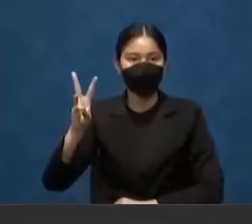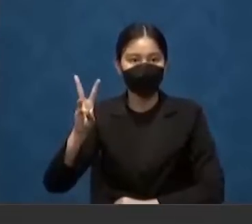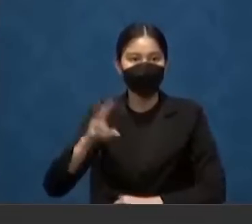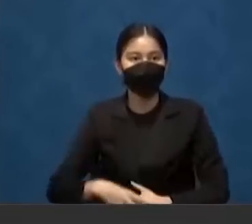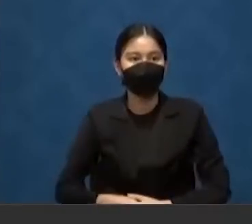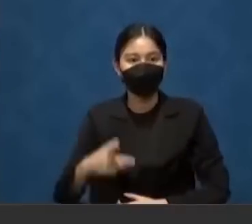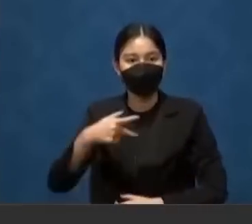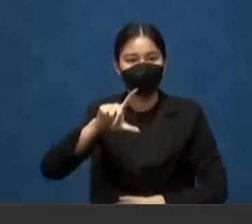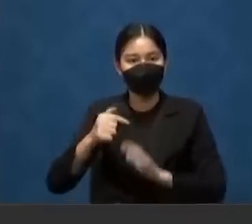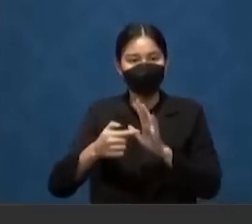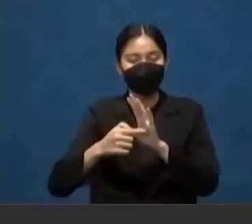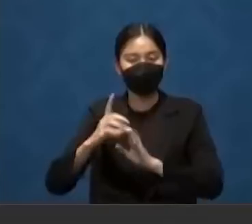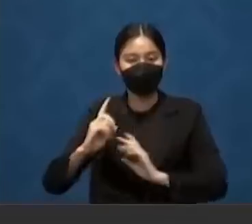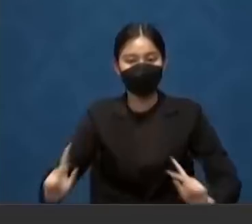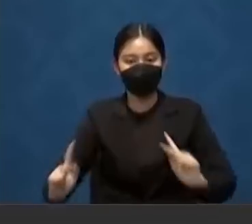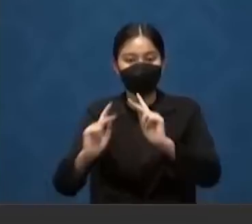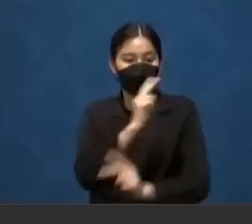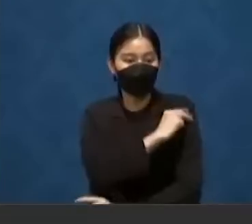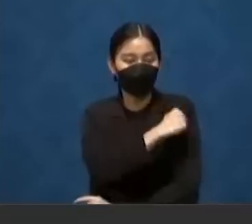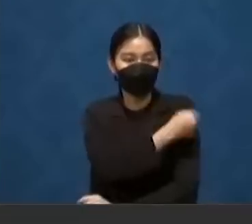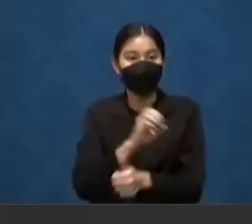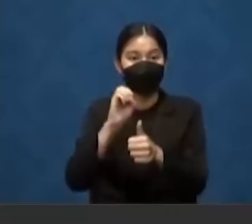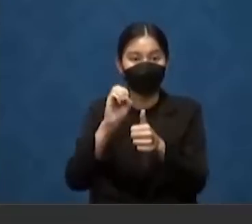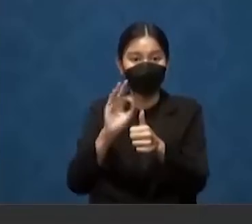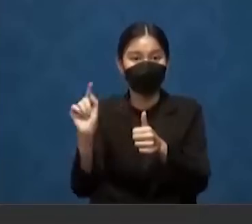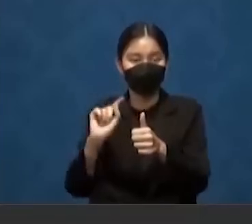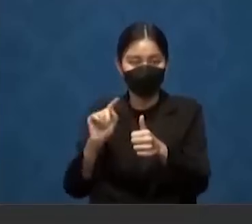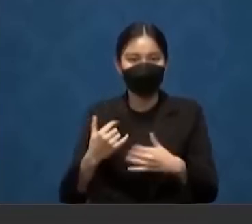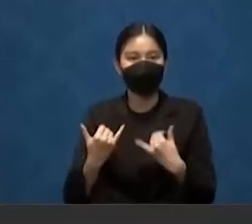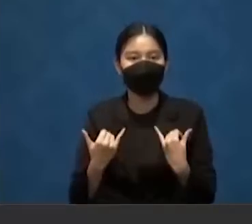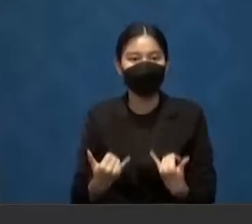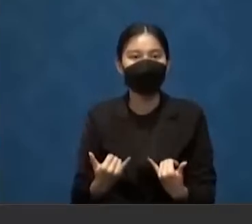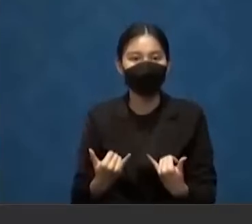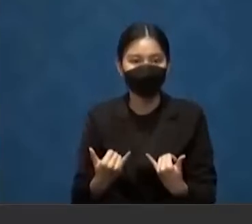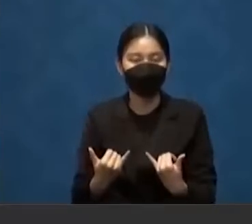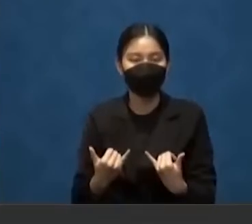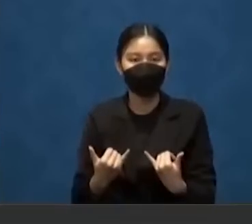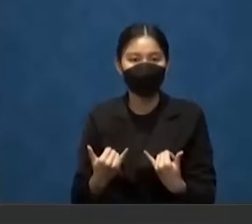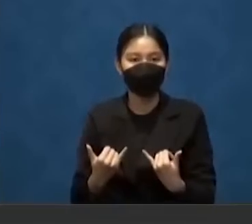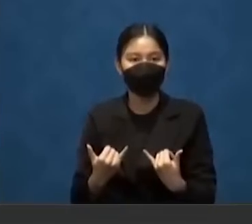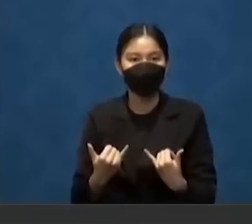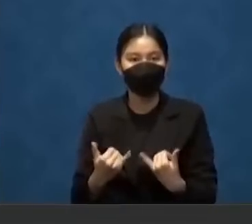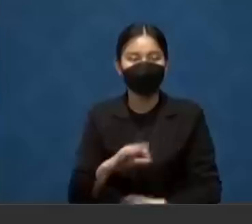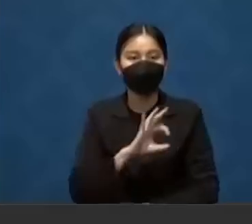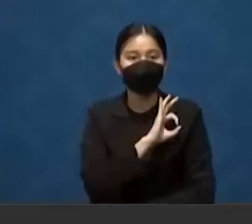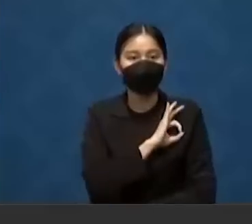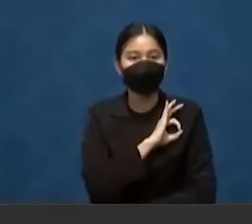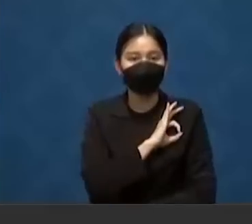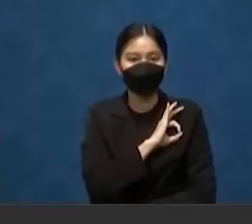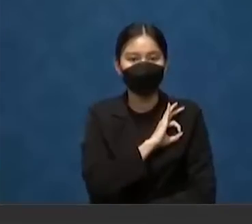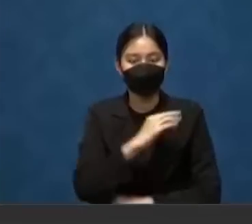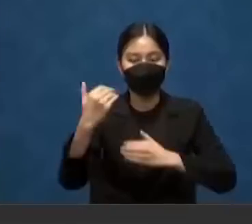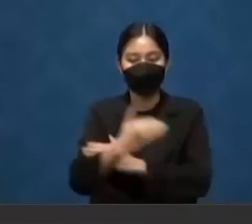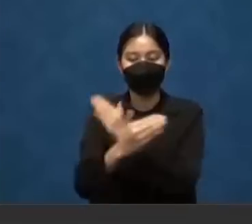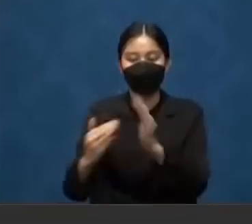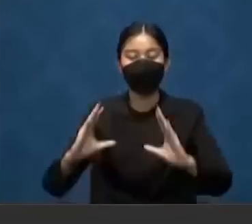สวงสารสุขได้แนะนำว่าถึงตอนนี้สามารถให้สมาชิกทอยู่ให้ประชุม